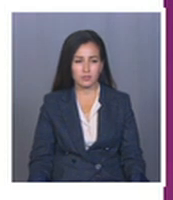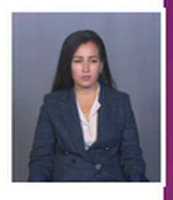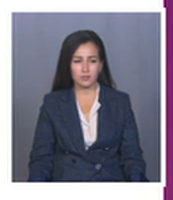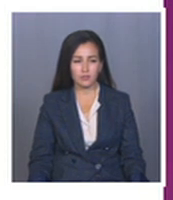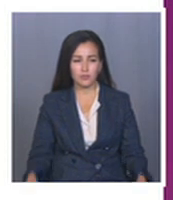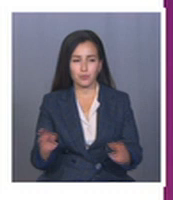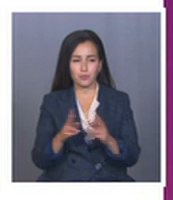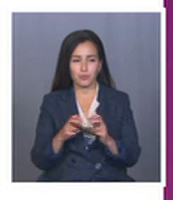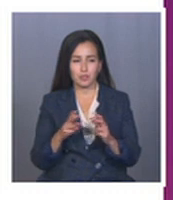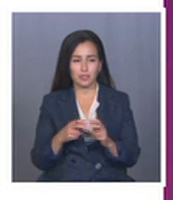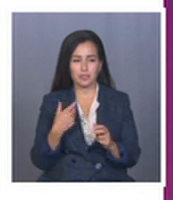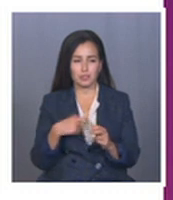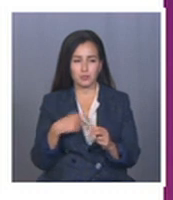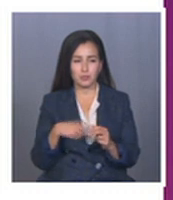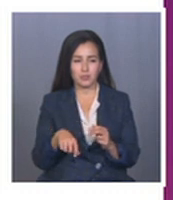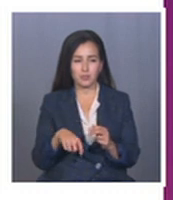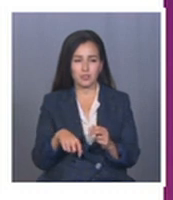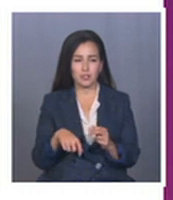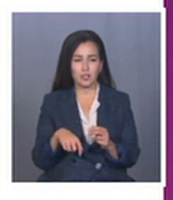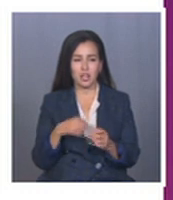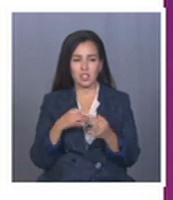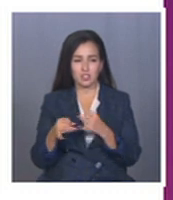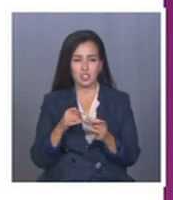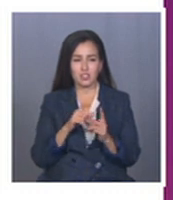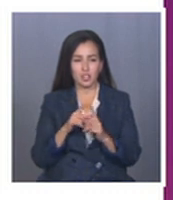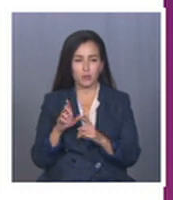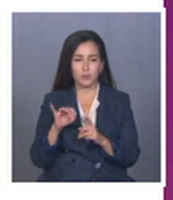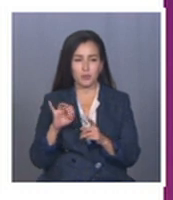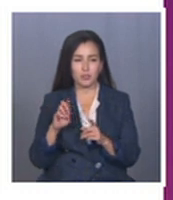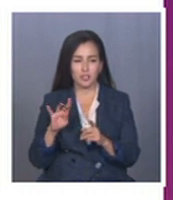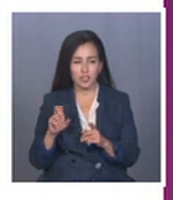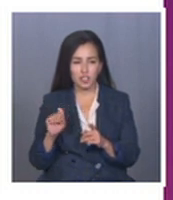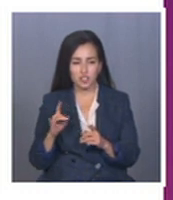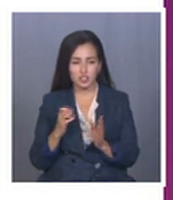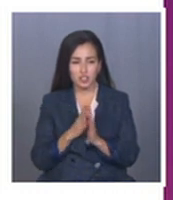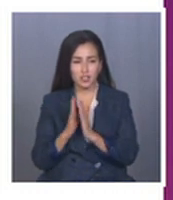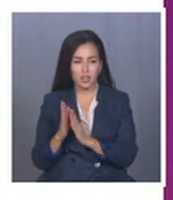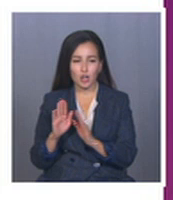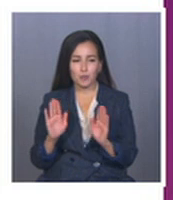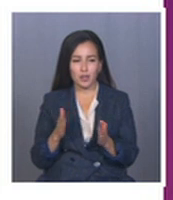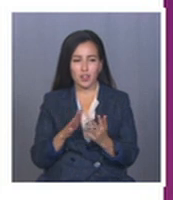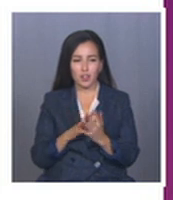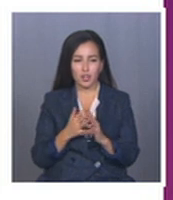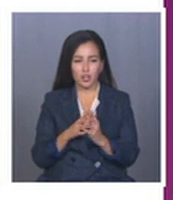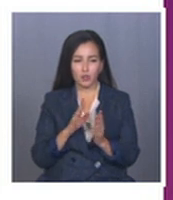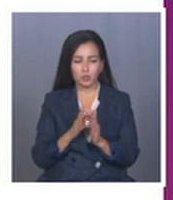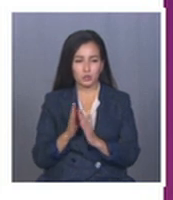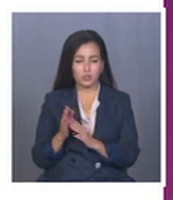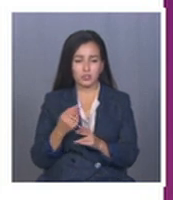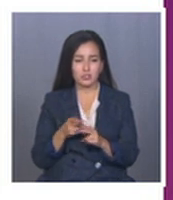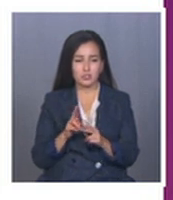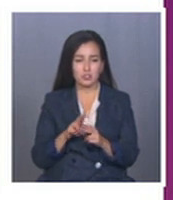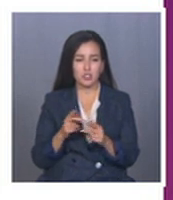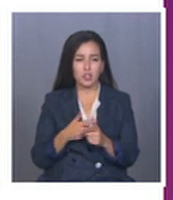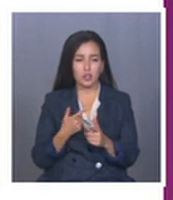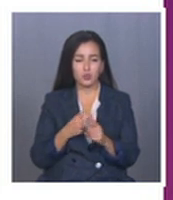Проверьте себя. Разговорные слова «библиотекарша», «небольшая деревушка». Нет названий